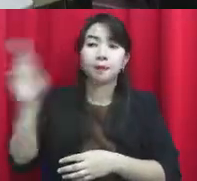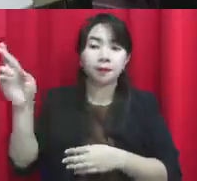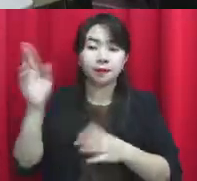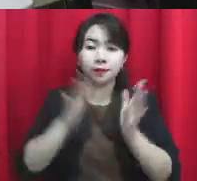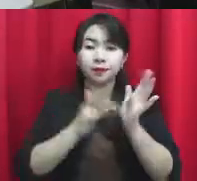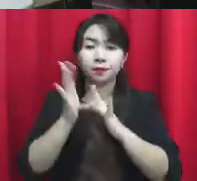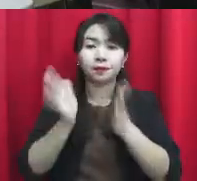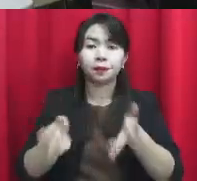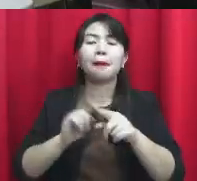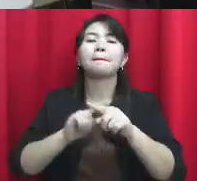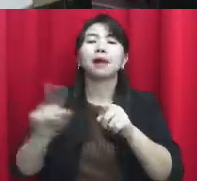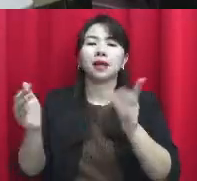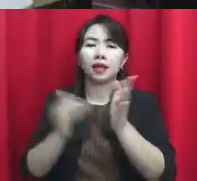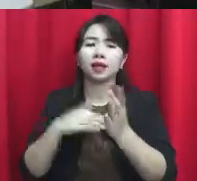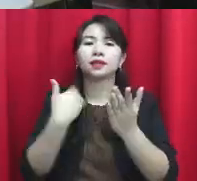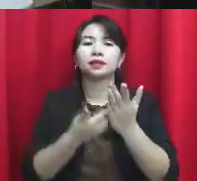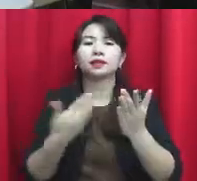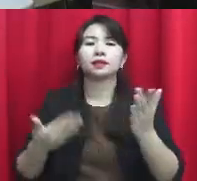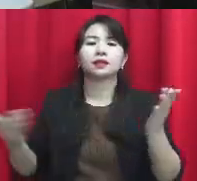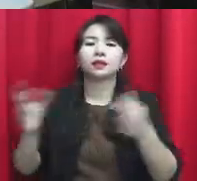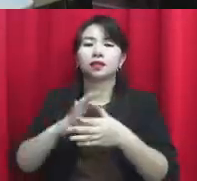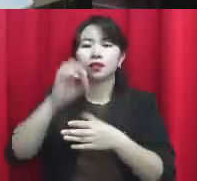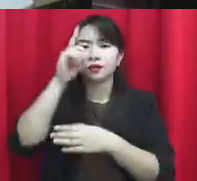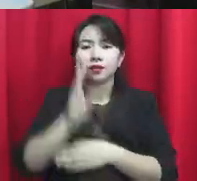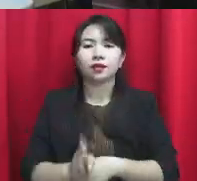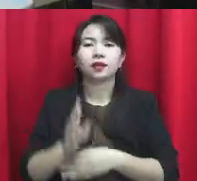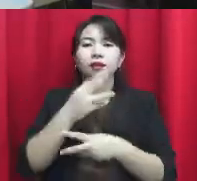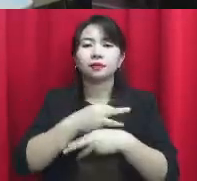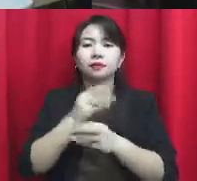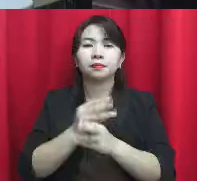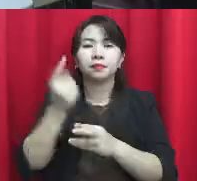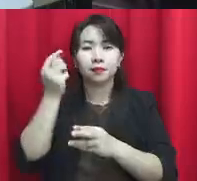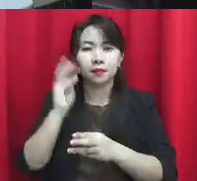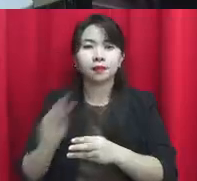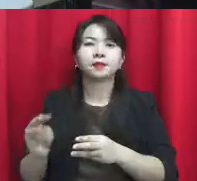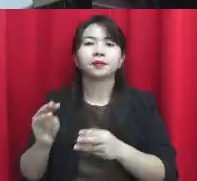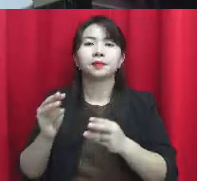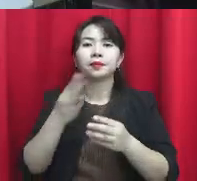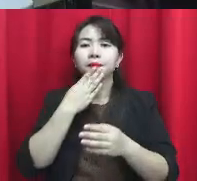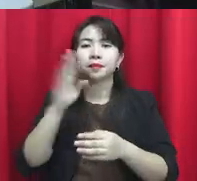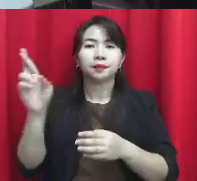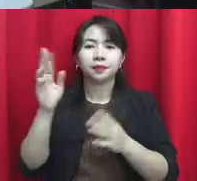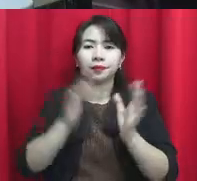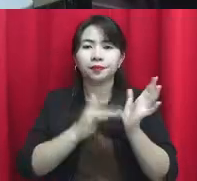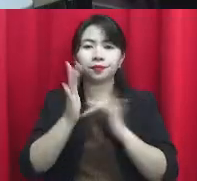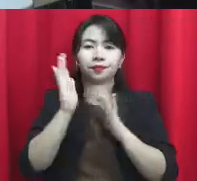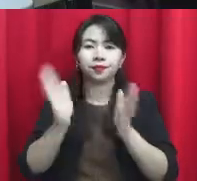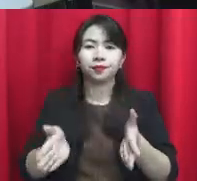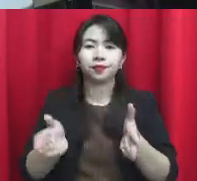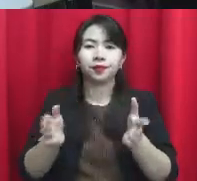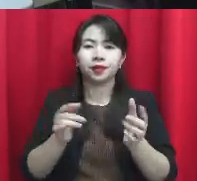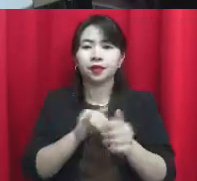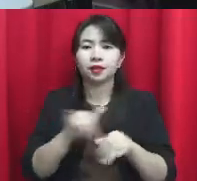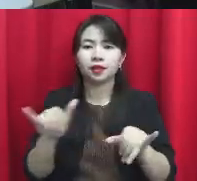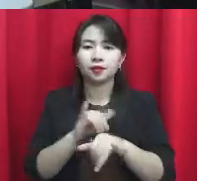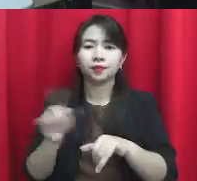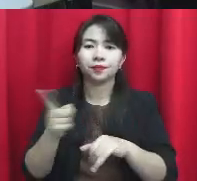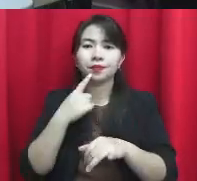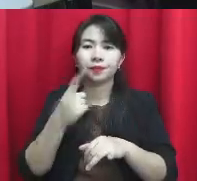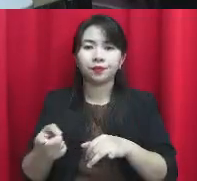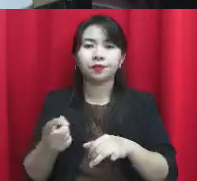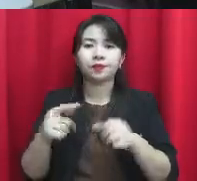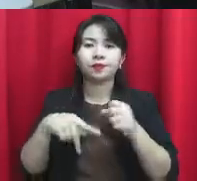of God that will make them a better Christian at yyung pagkakilala po n jos Katulad po ng sabi dito sa Proverbs chapter